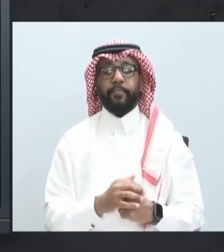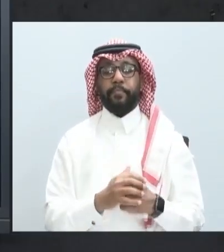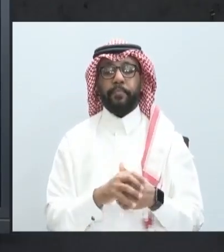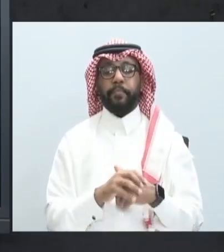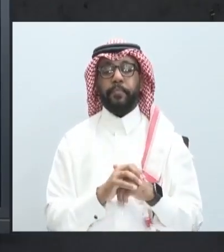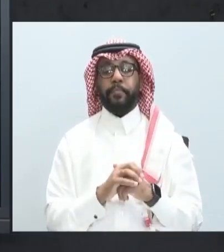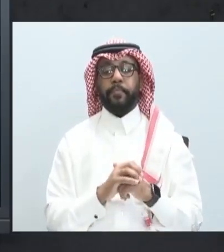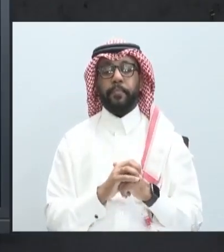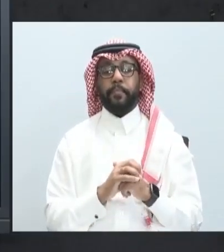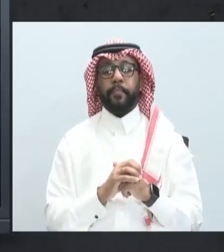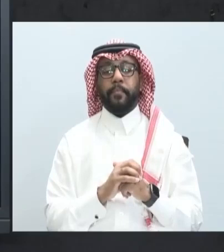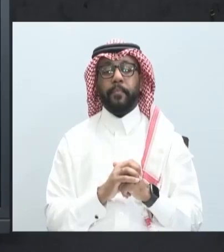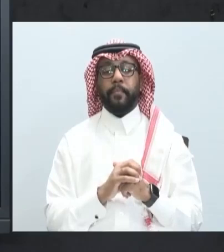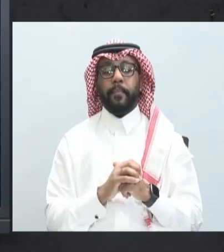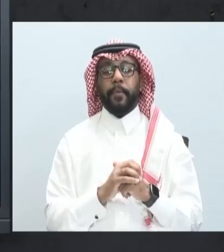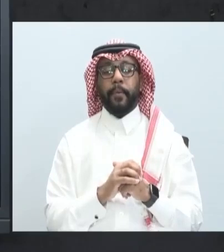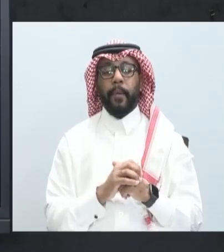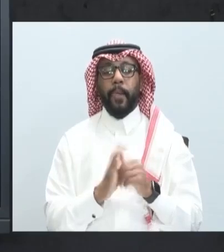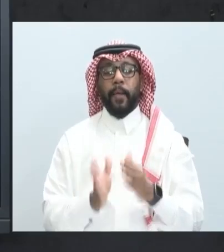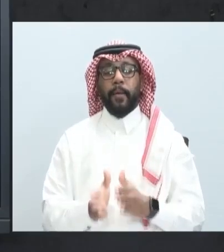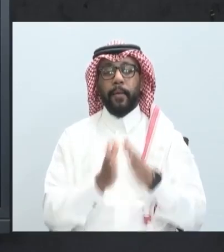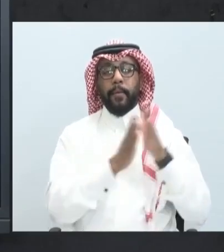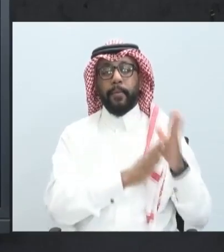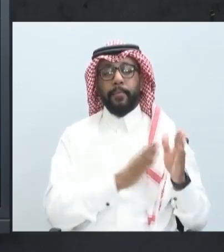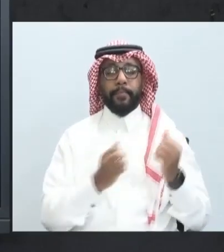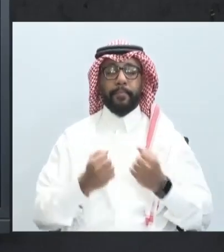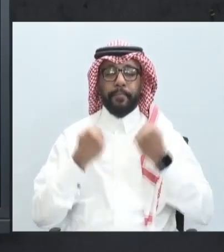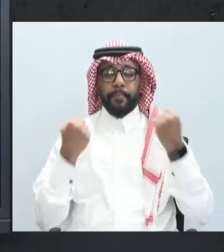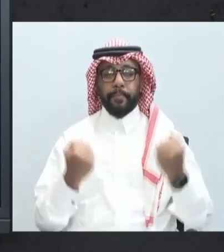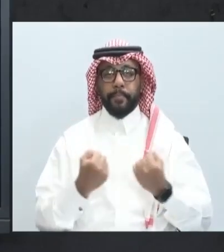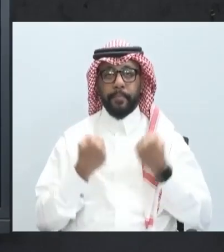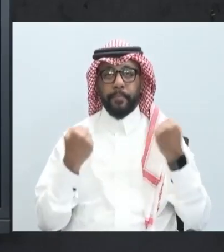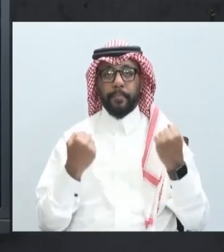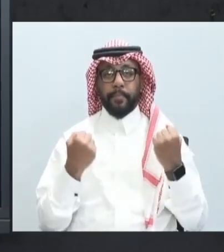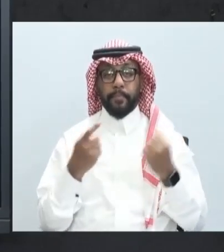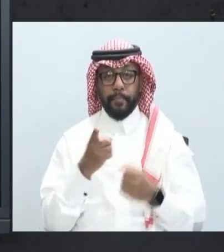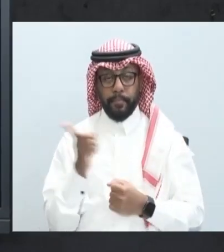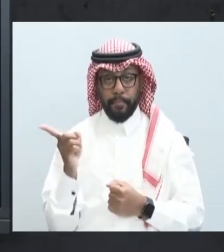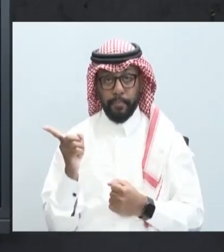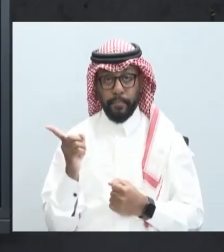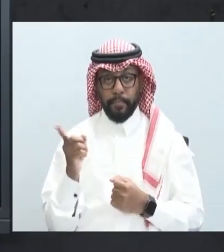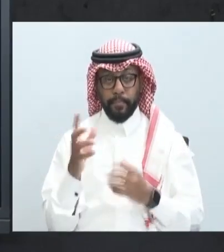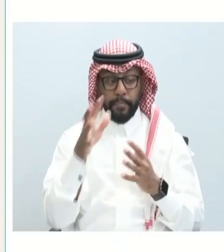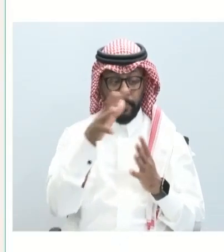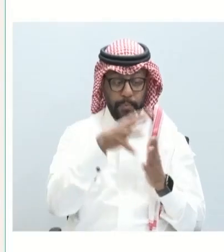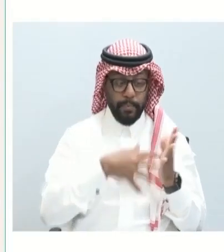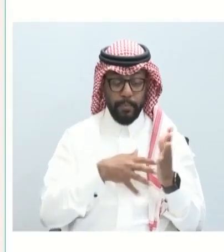الصف الان ننتقل الى الفقره اثنين من اتدرب نقرا